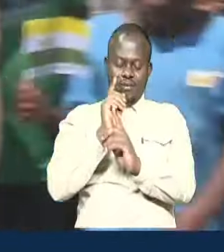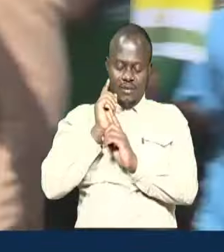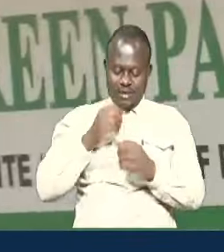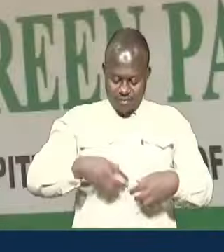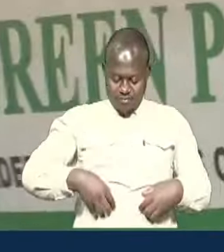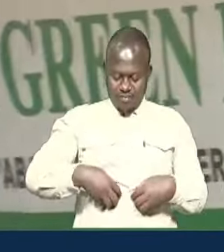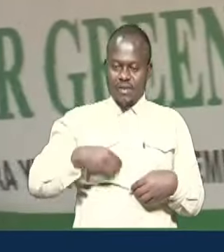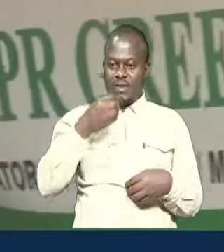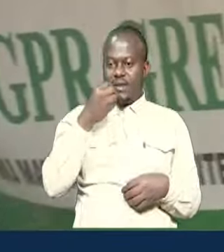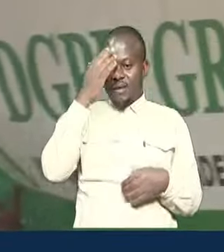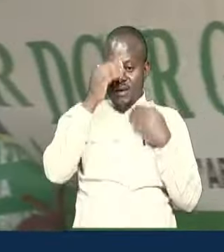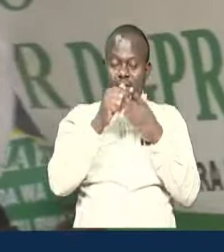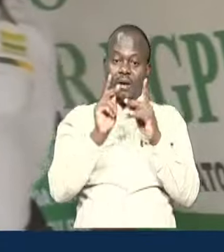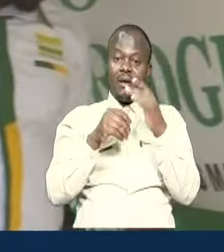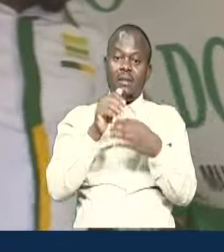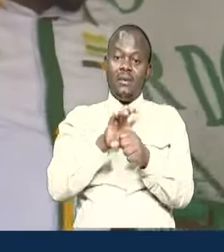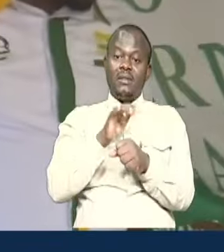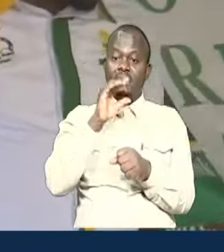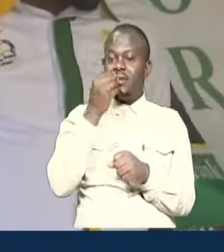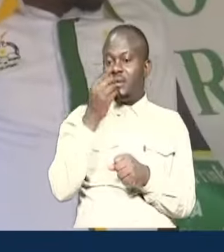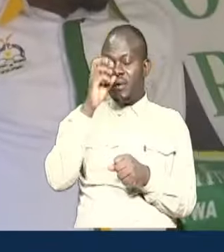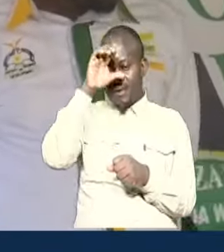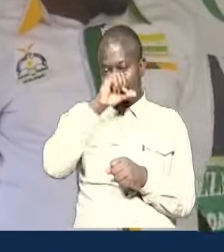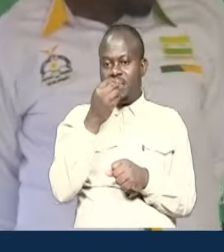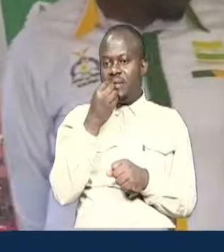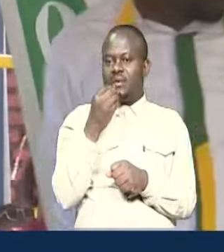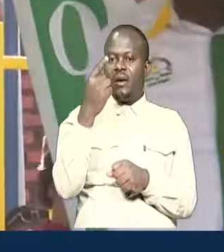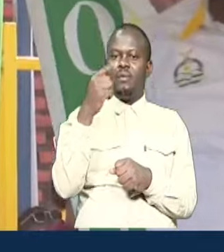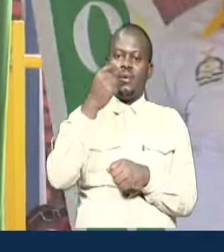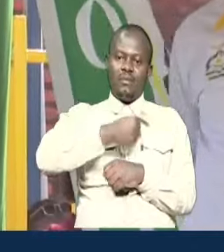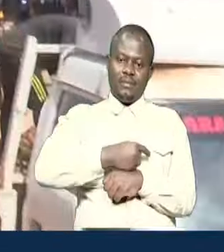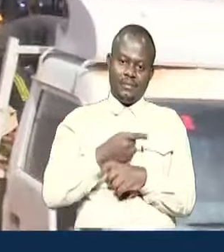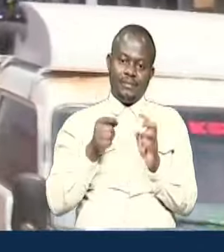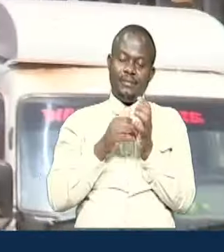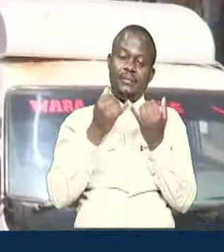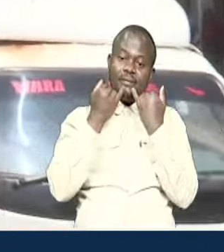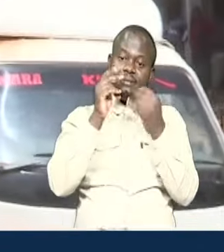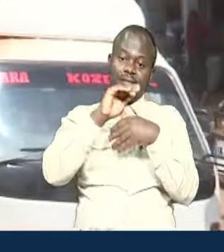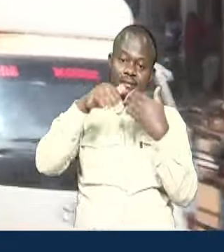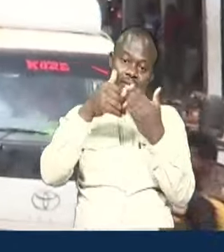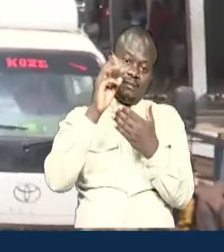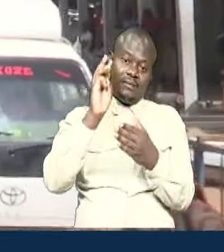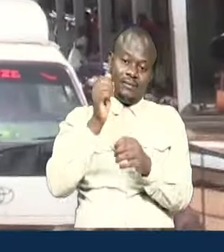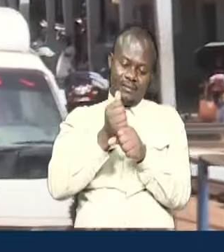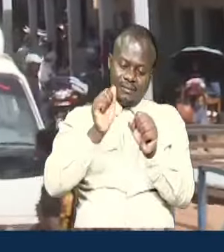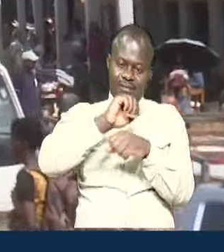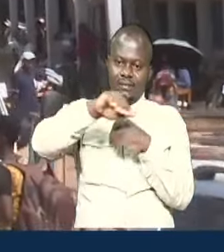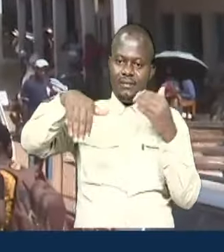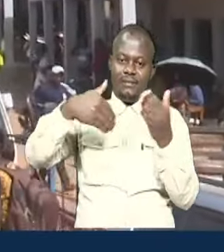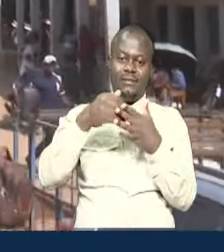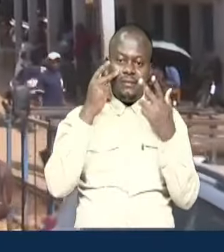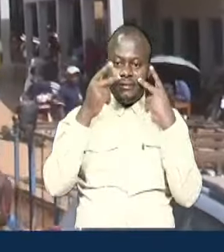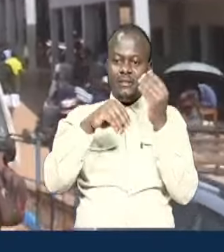ko hari abaturage baburara cyangwa se bakabona ifunguro rimwe ku munsi yabwiye abaturage ko azakorwa ibishoboka byose bakabona